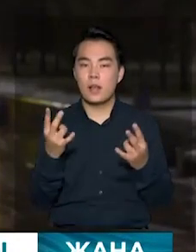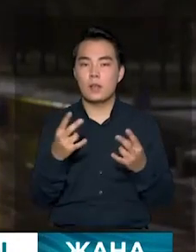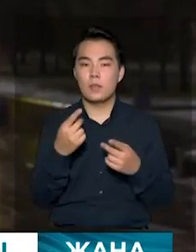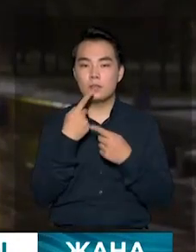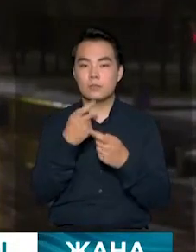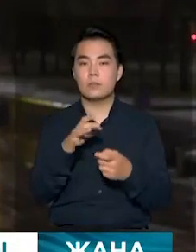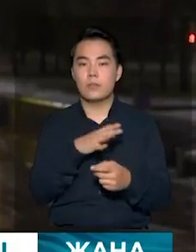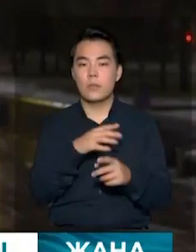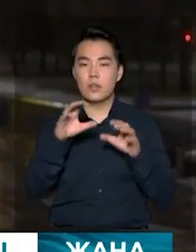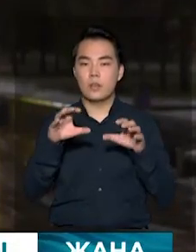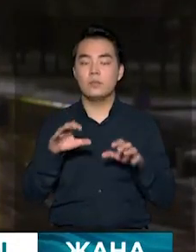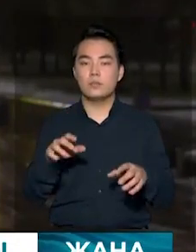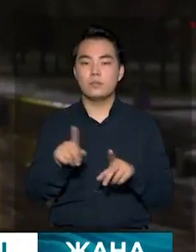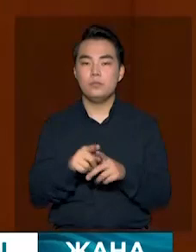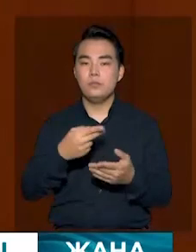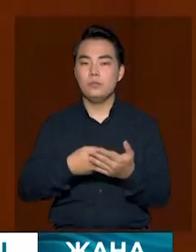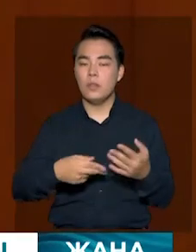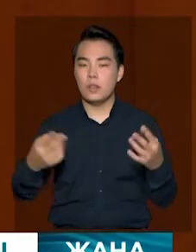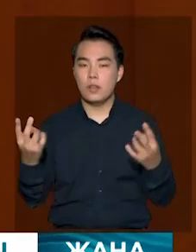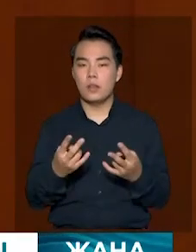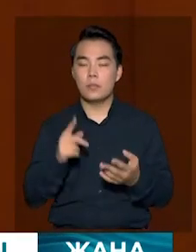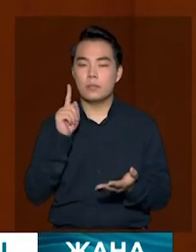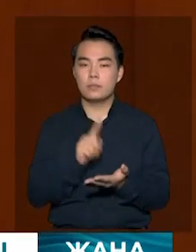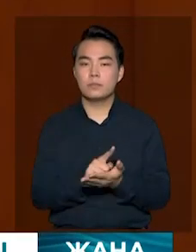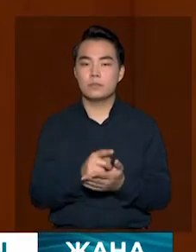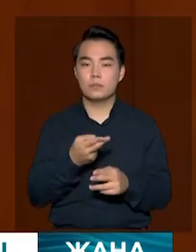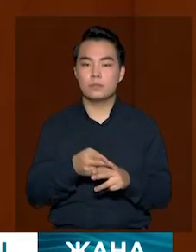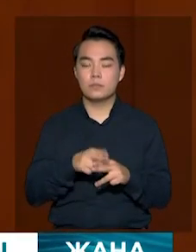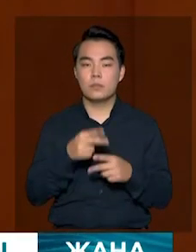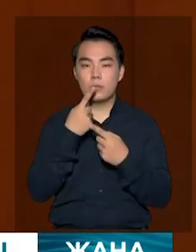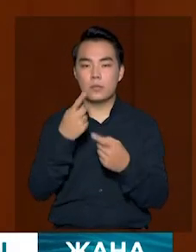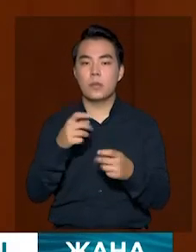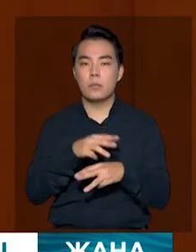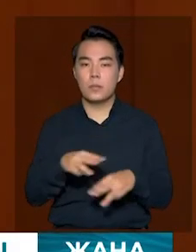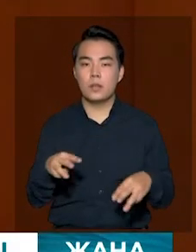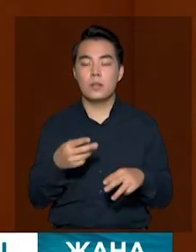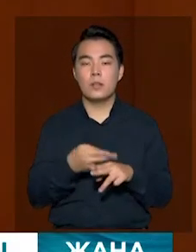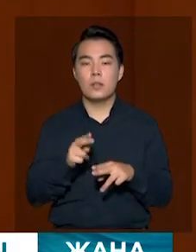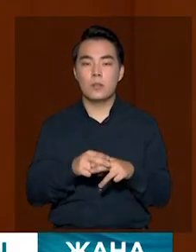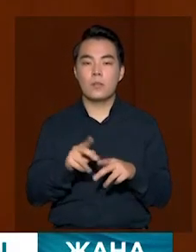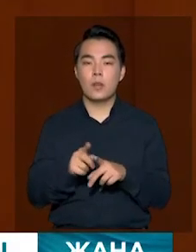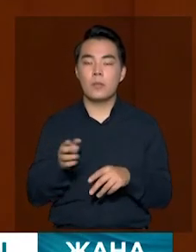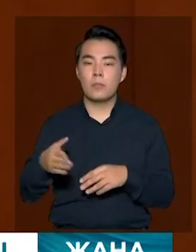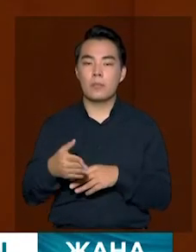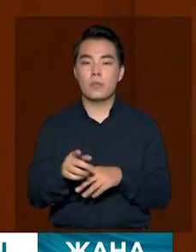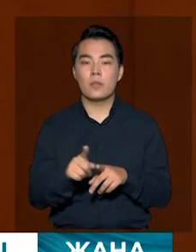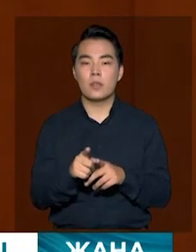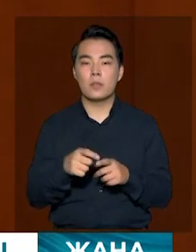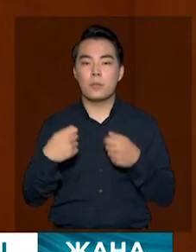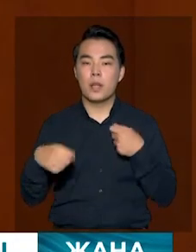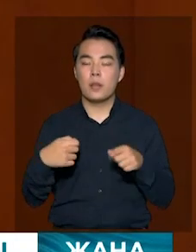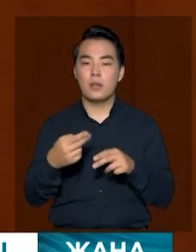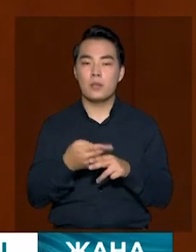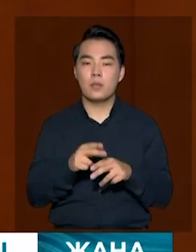Мұны заңмен бекіту керек, дейді министр. При проведении балық өнімдерін заңнамалық деңгейде өткізу мәселесін шешу